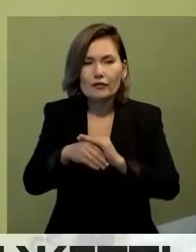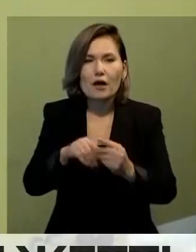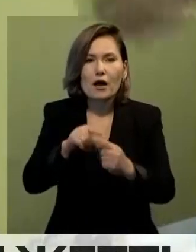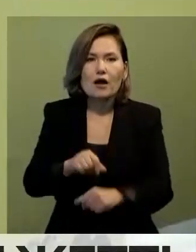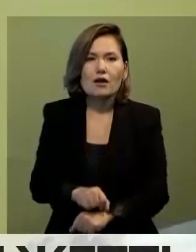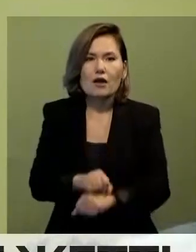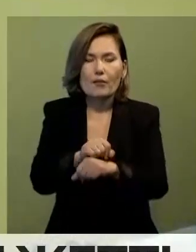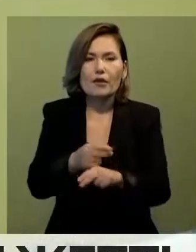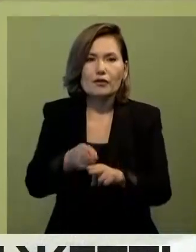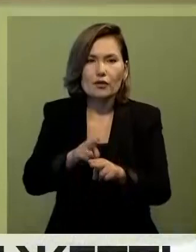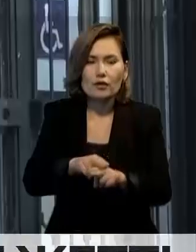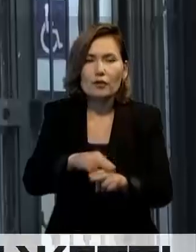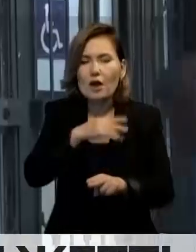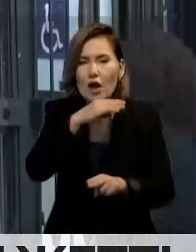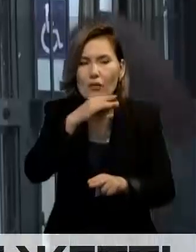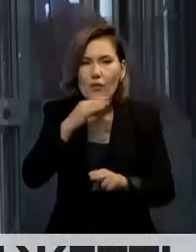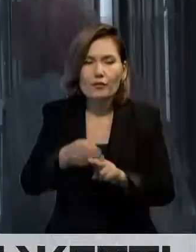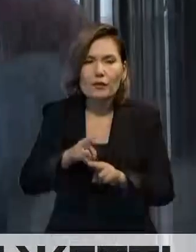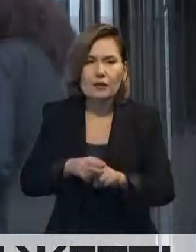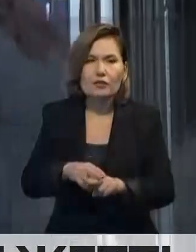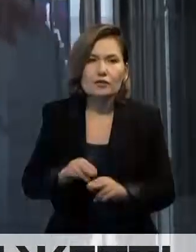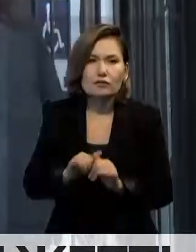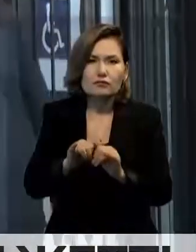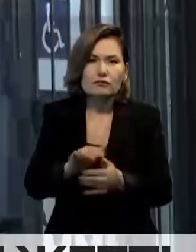мен жүзеге асырылмай қалған реформалар жиілеп кеткен.